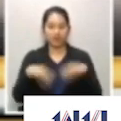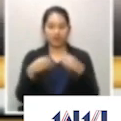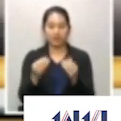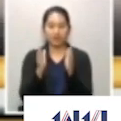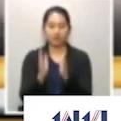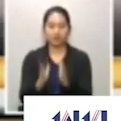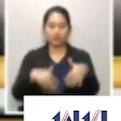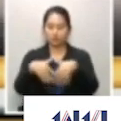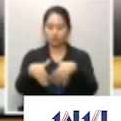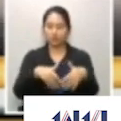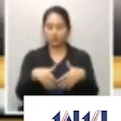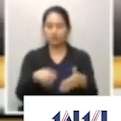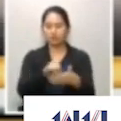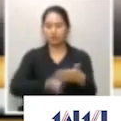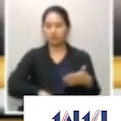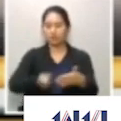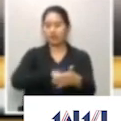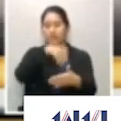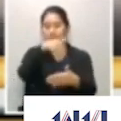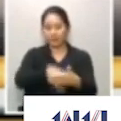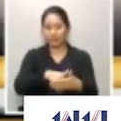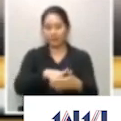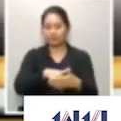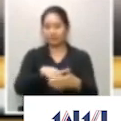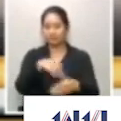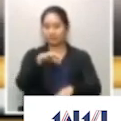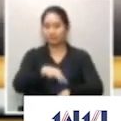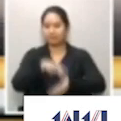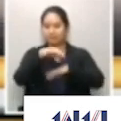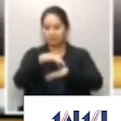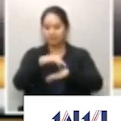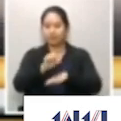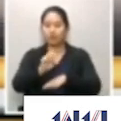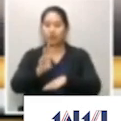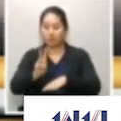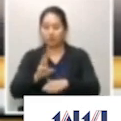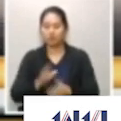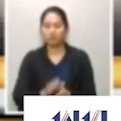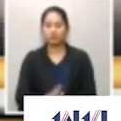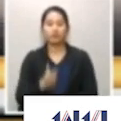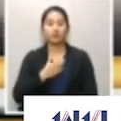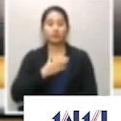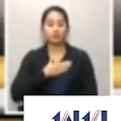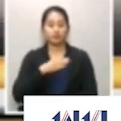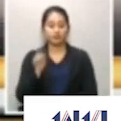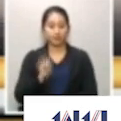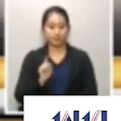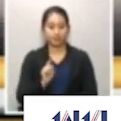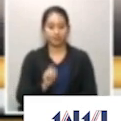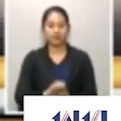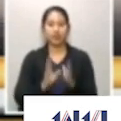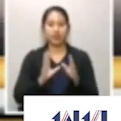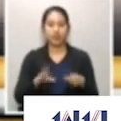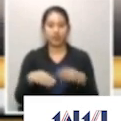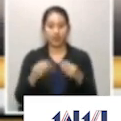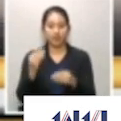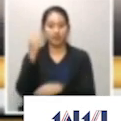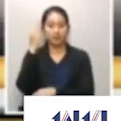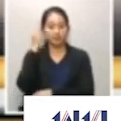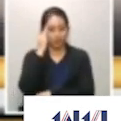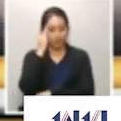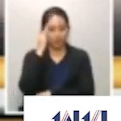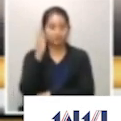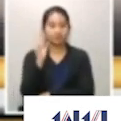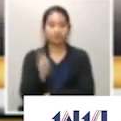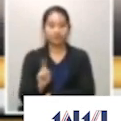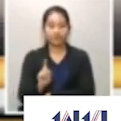าจึงจะสง่างามดิฉันเฉลี่ยให้ประธานได้รับทราบว่าประ